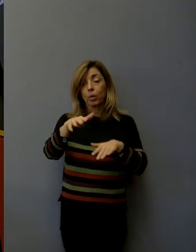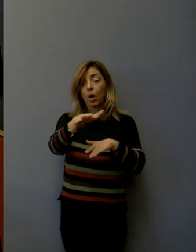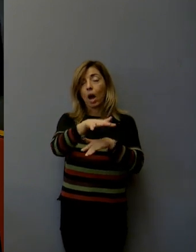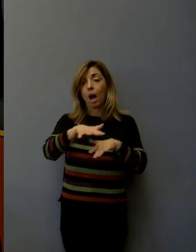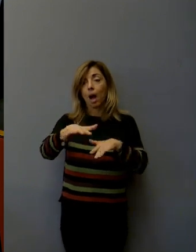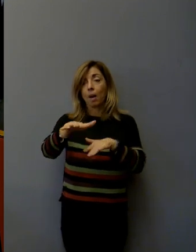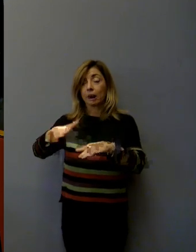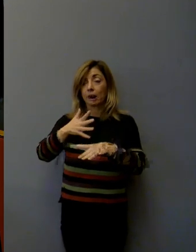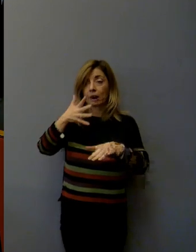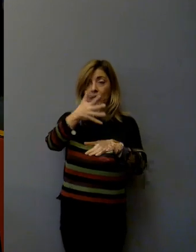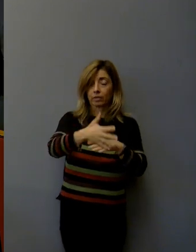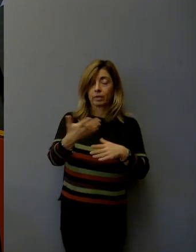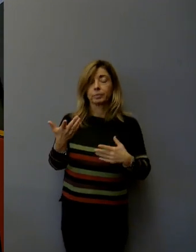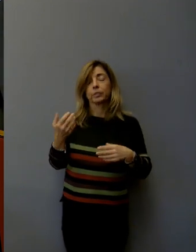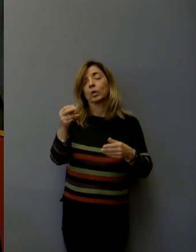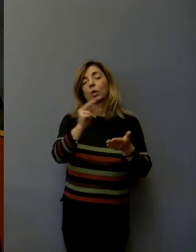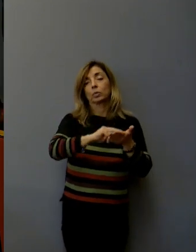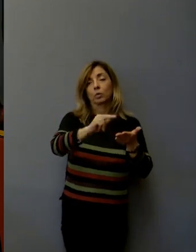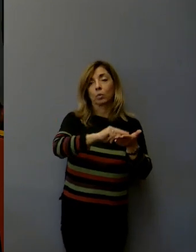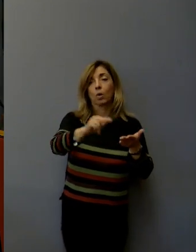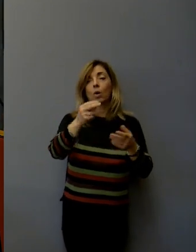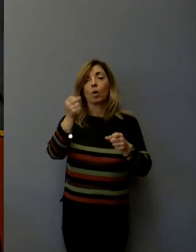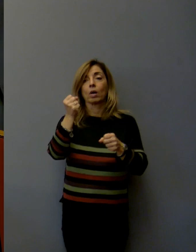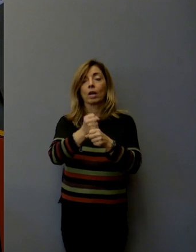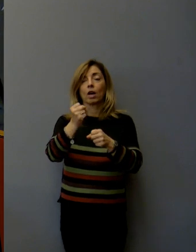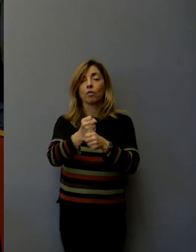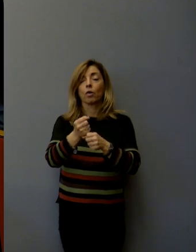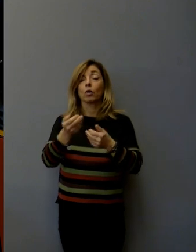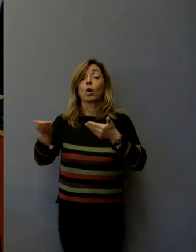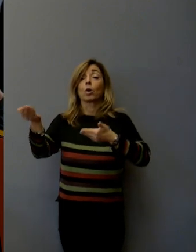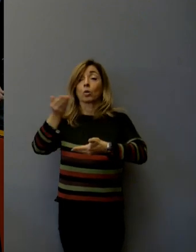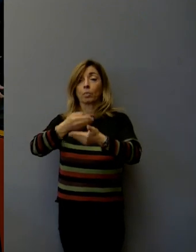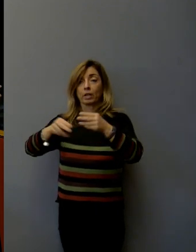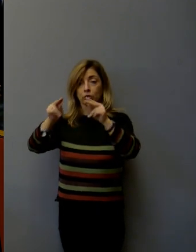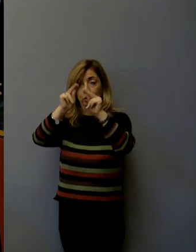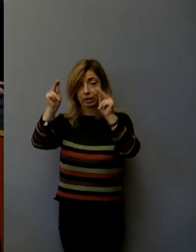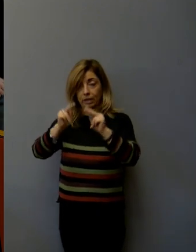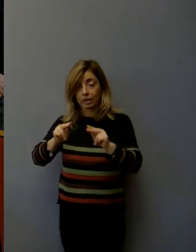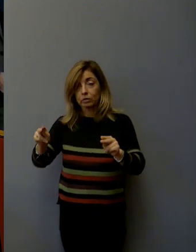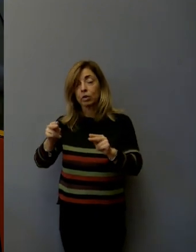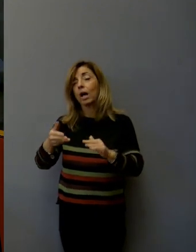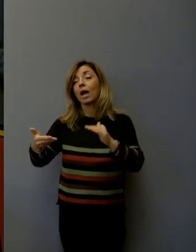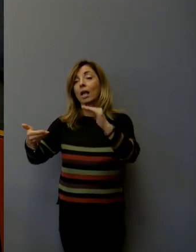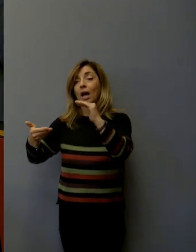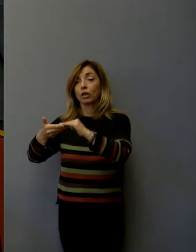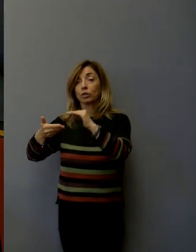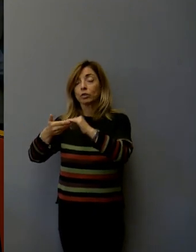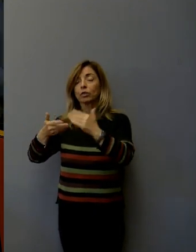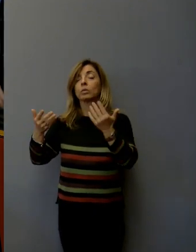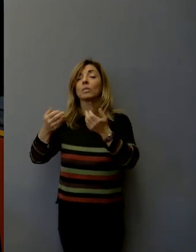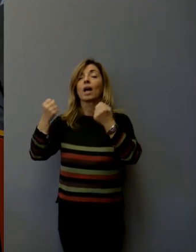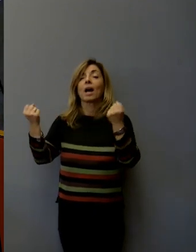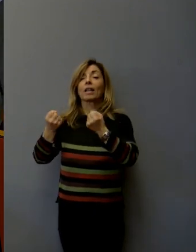il lavoro la cooperazione internazionale l'associazione l'associazionismo l'attivismo